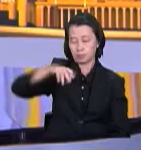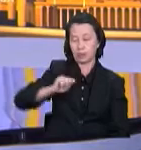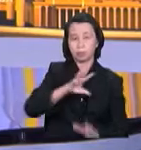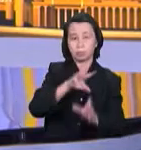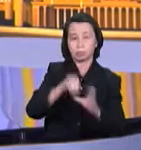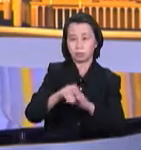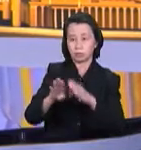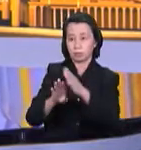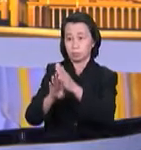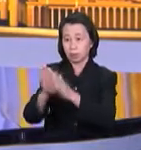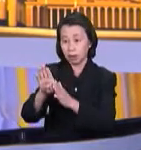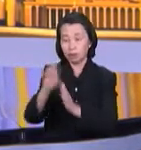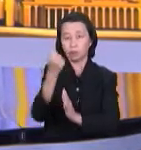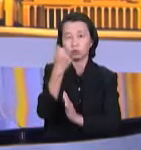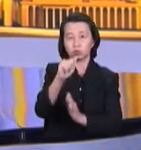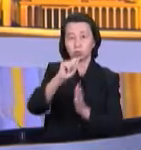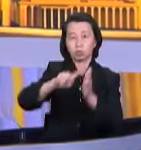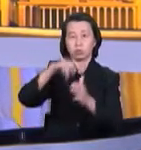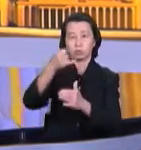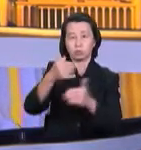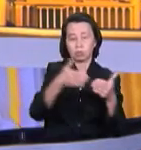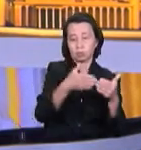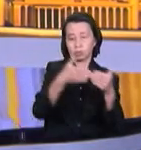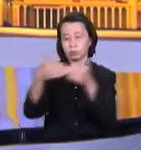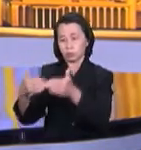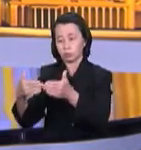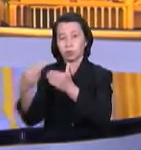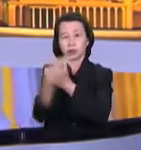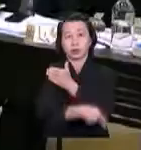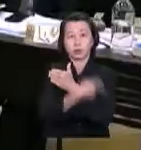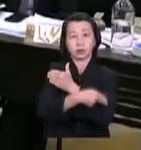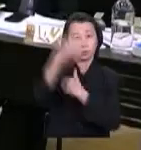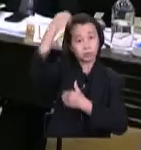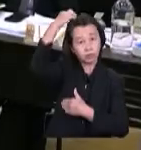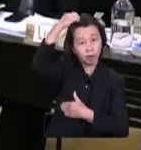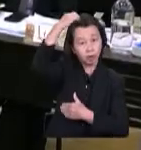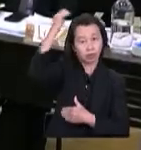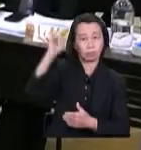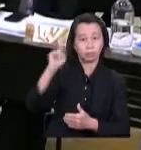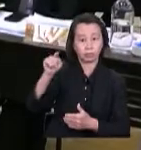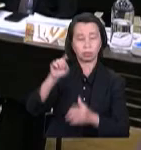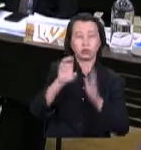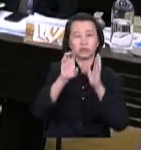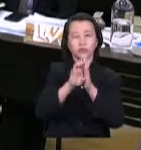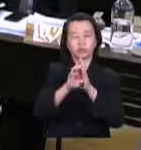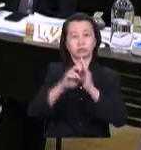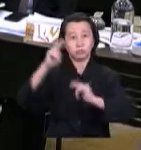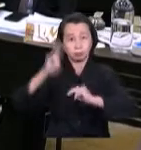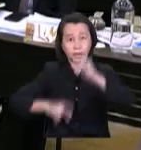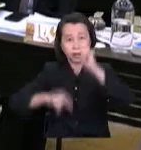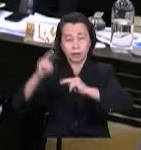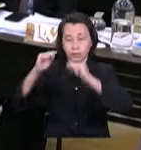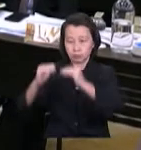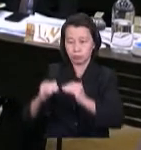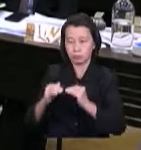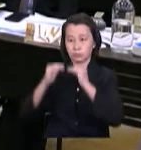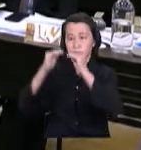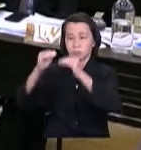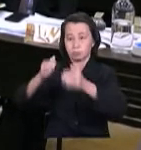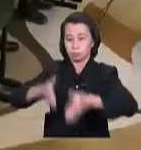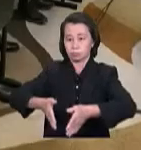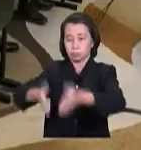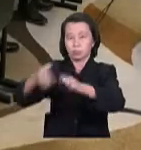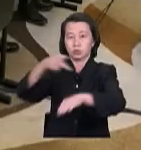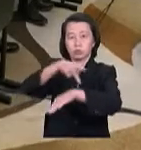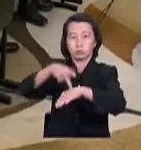membabitkan pembangunan 10 projek sambungan di negeri itu. Antaranya projek membina dan menaik taraf lingkaran